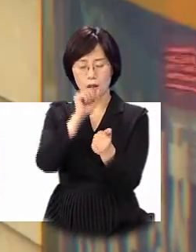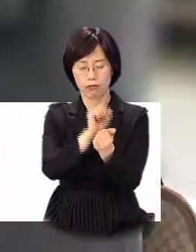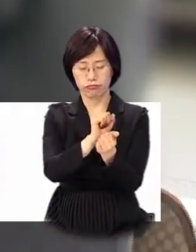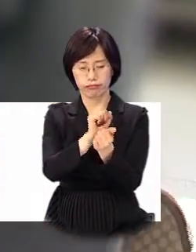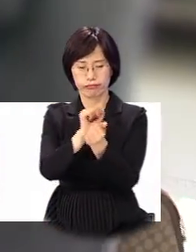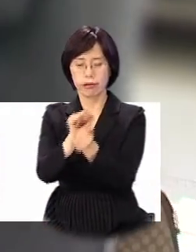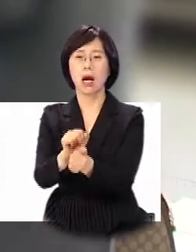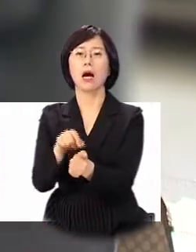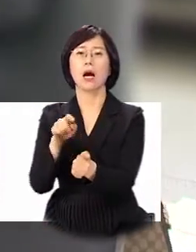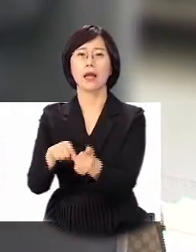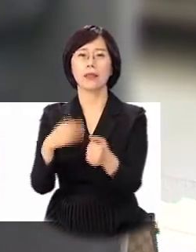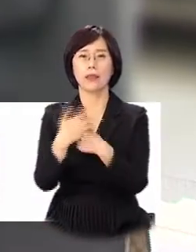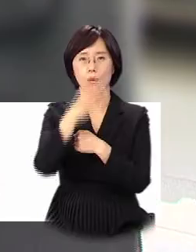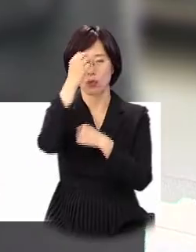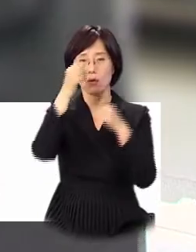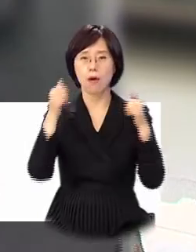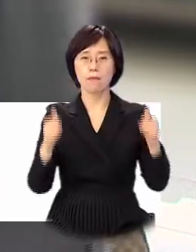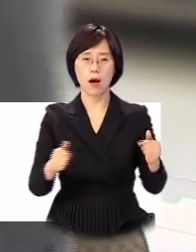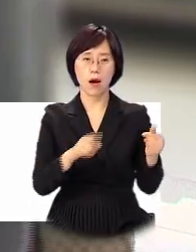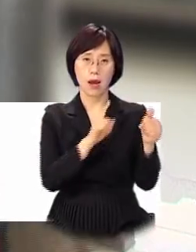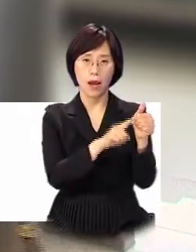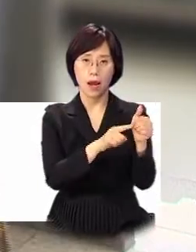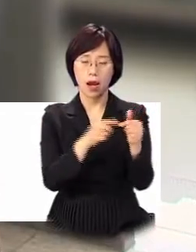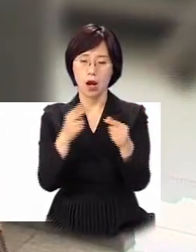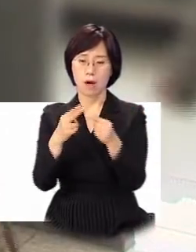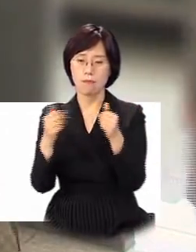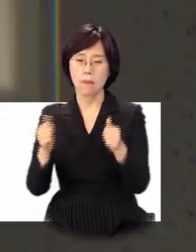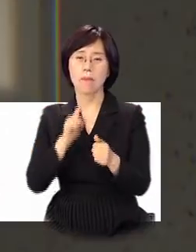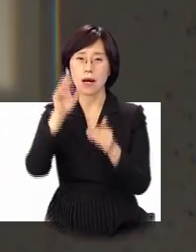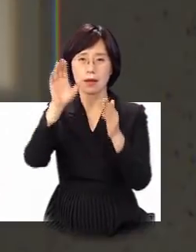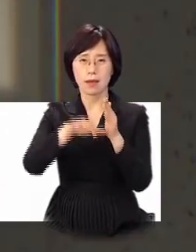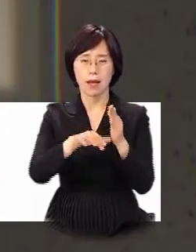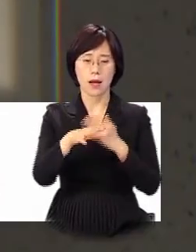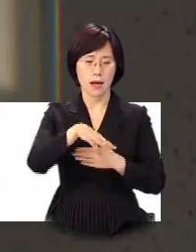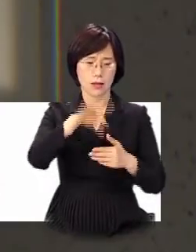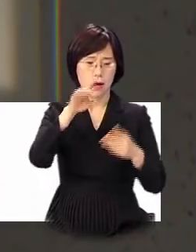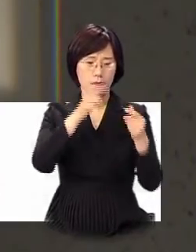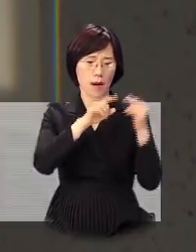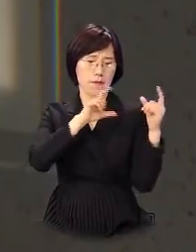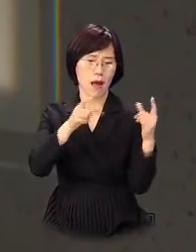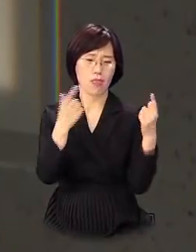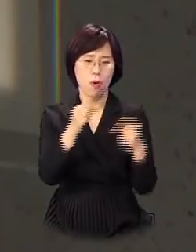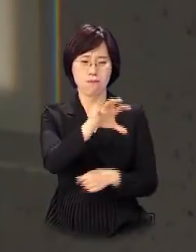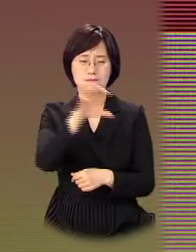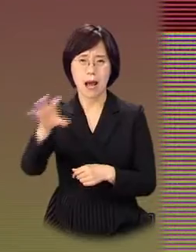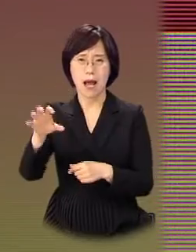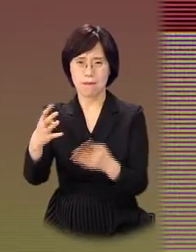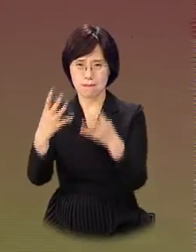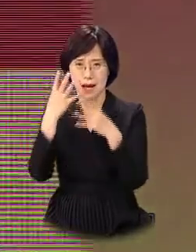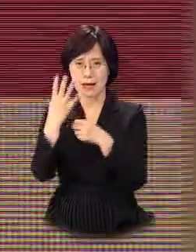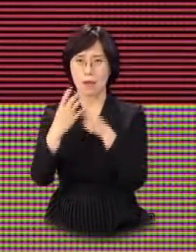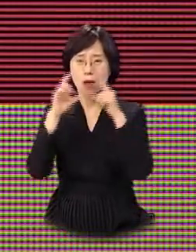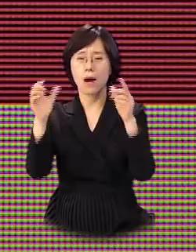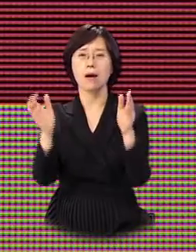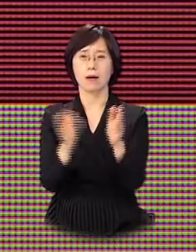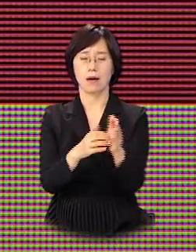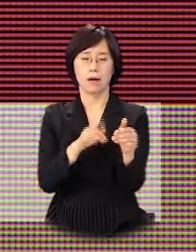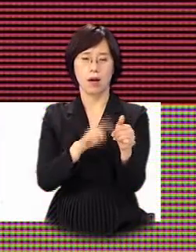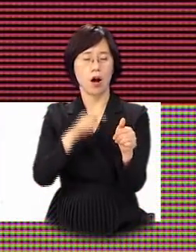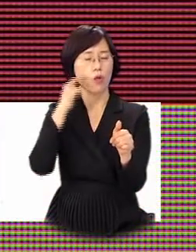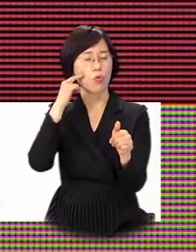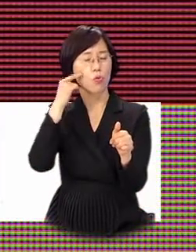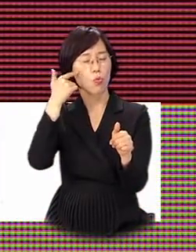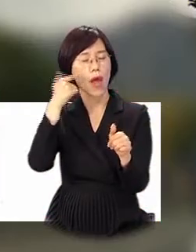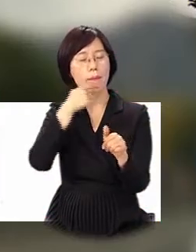내립니다. 대구 고등법원은 A씨에 대한 항소심에서도 원심과 같은 형을 선고했습니다. A씨는